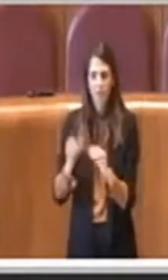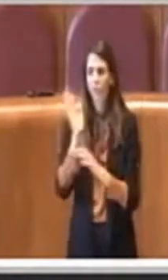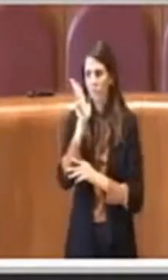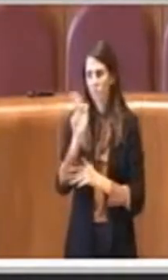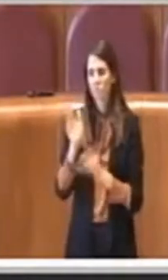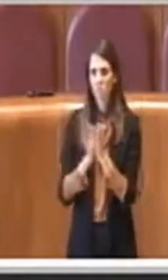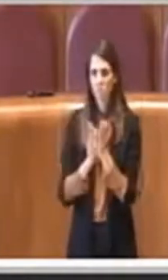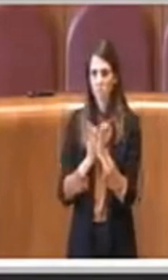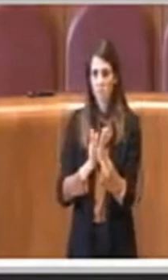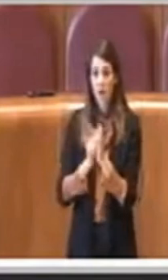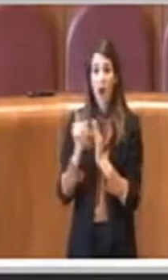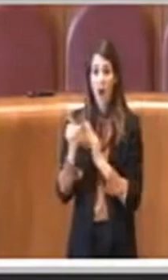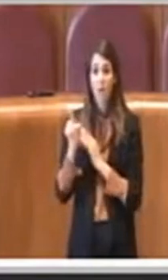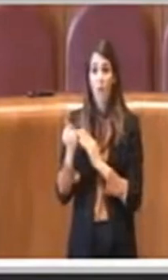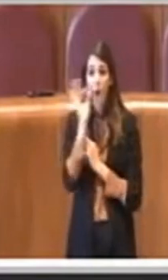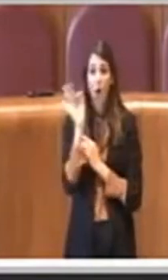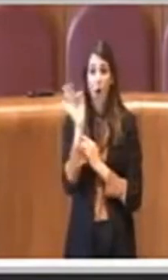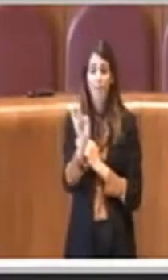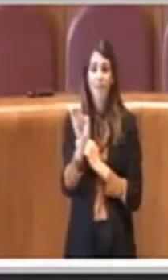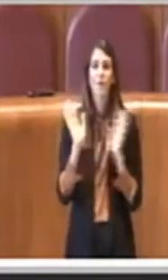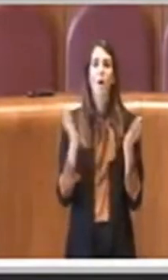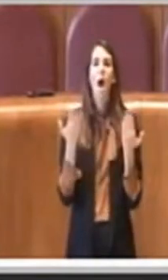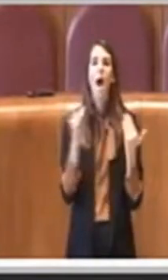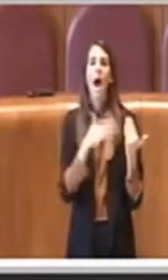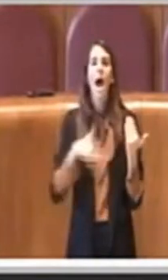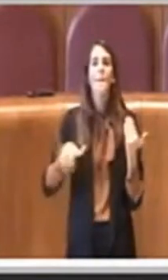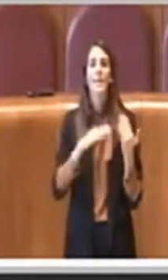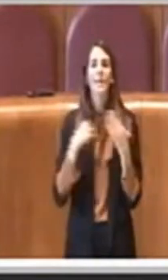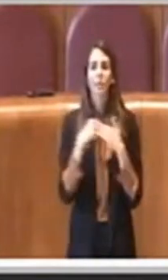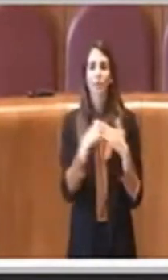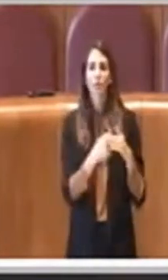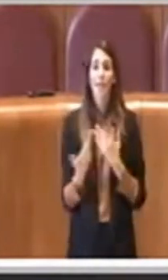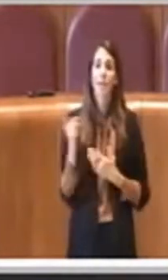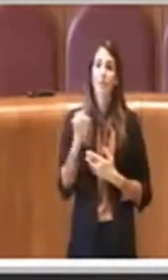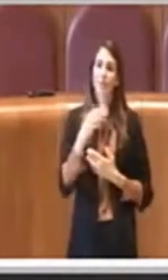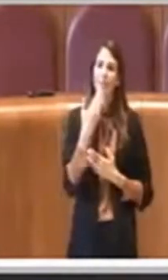sostenibilità. E ringrazio anche lei, Presidente. Buon lavoro, buon proseguimento.